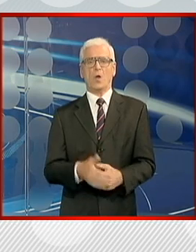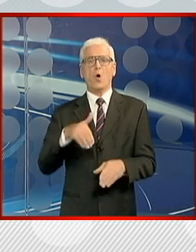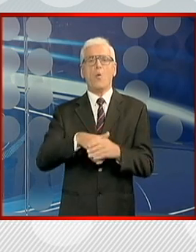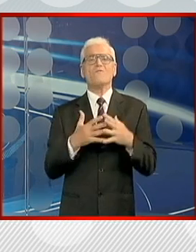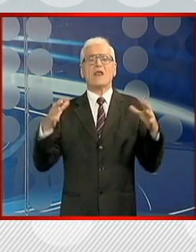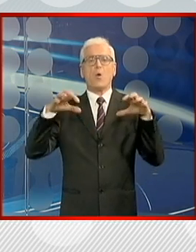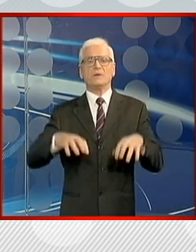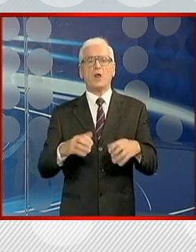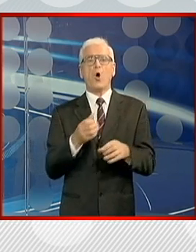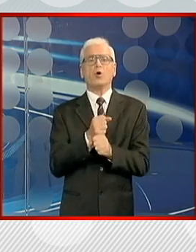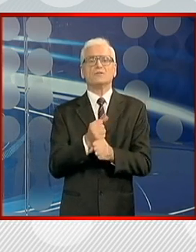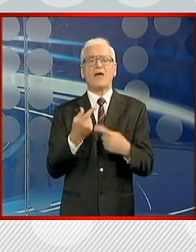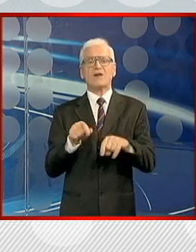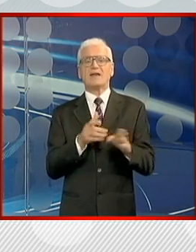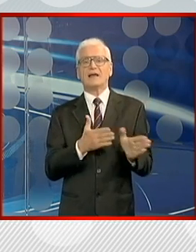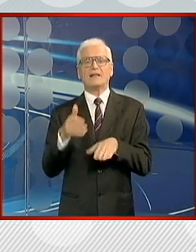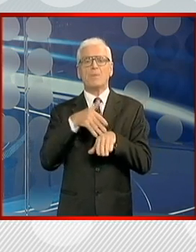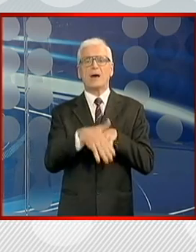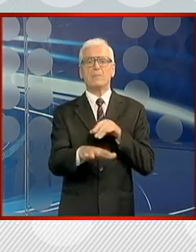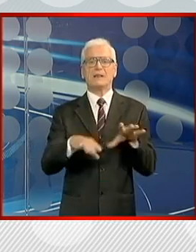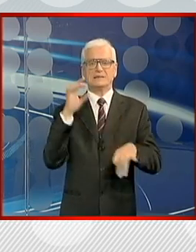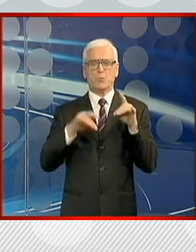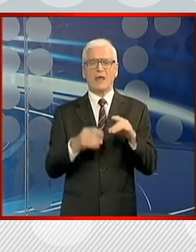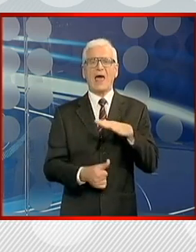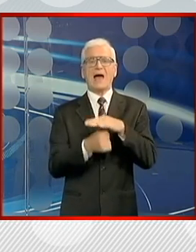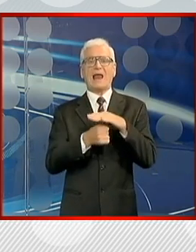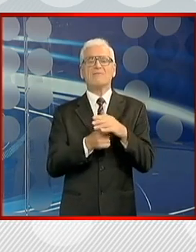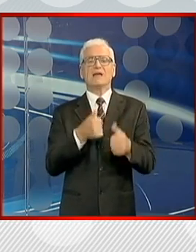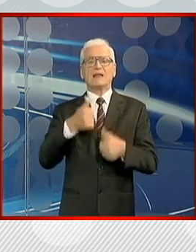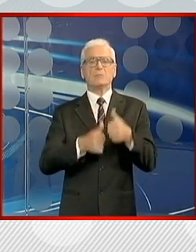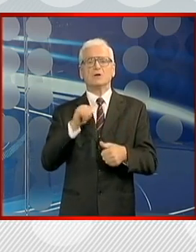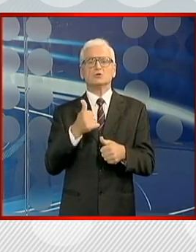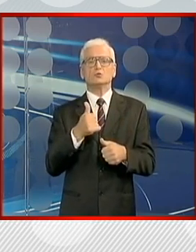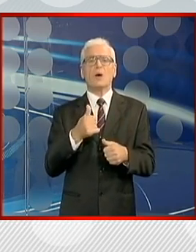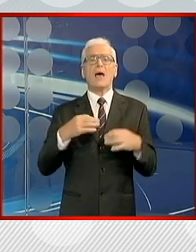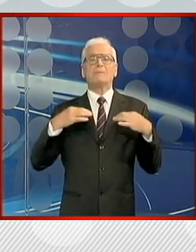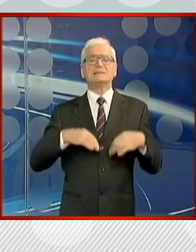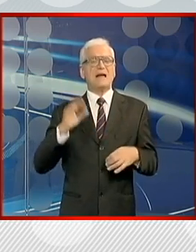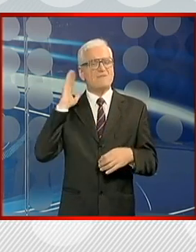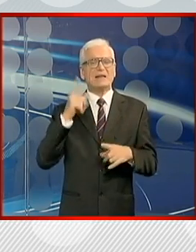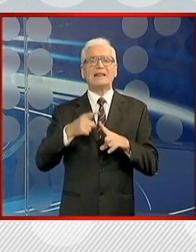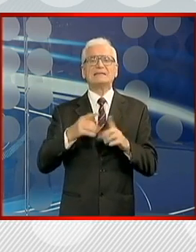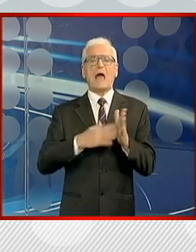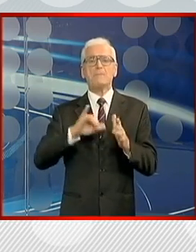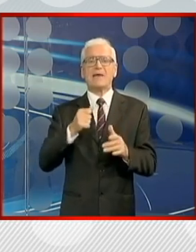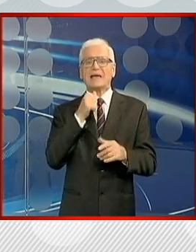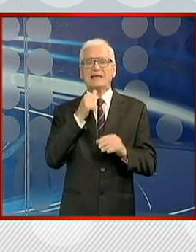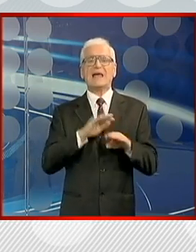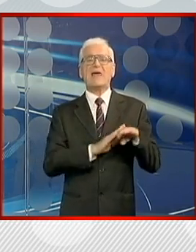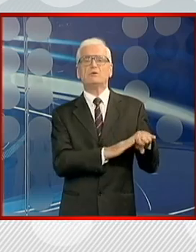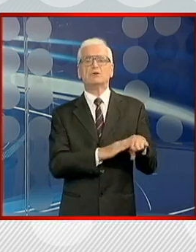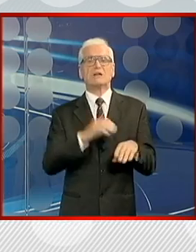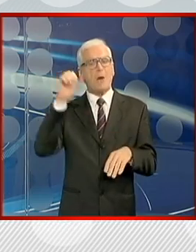U Britaniji se održavaju vanredni parlamentarni izbori. Glavni rivali su konzervativci premijerke Tereze May i